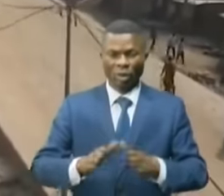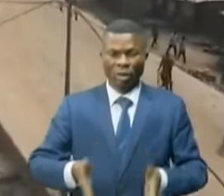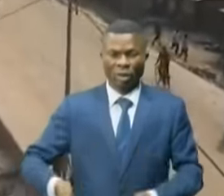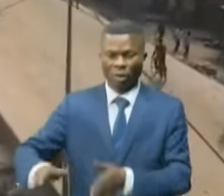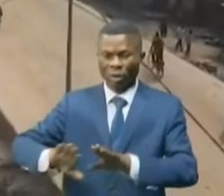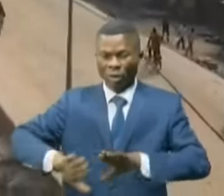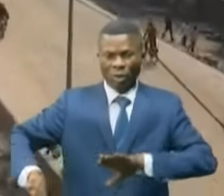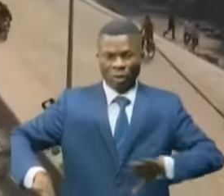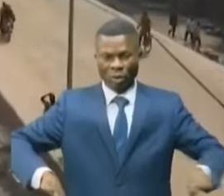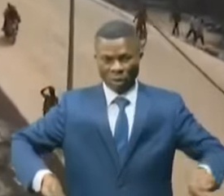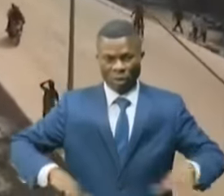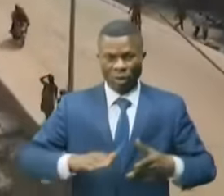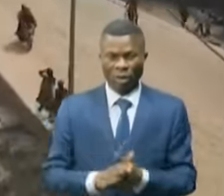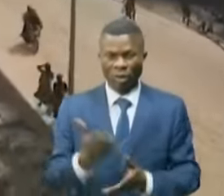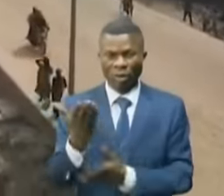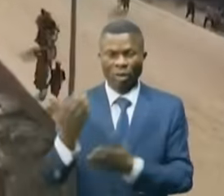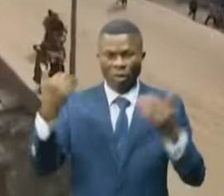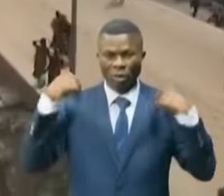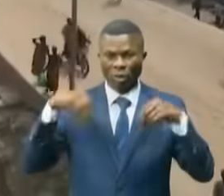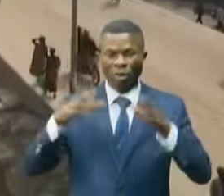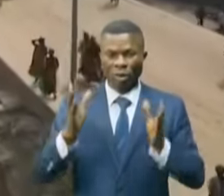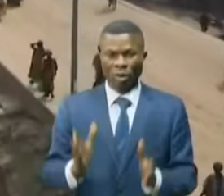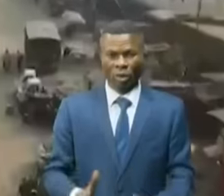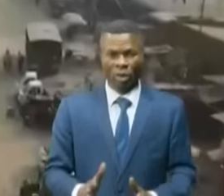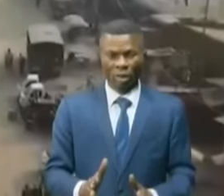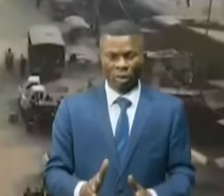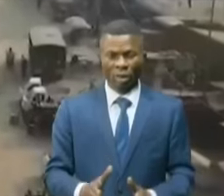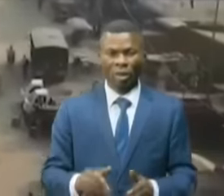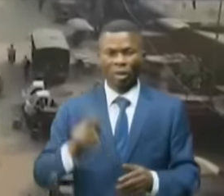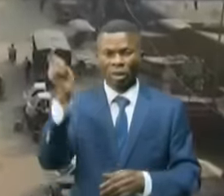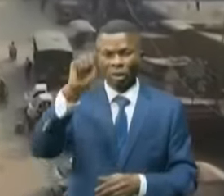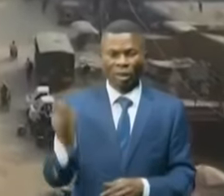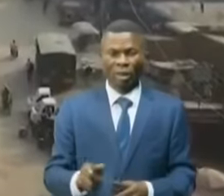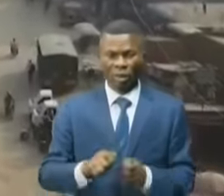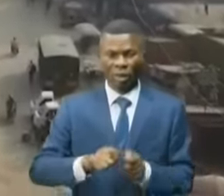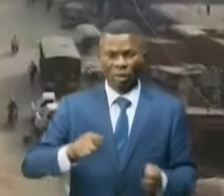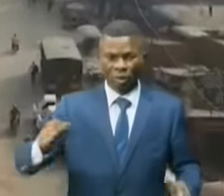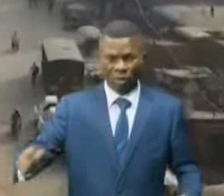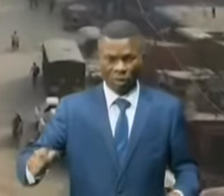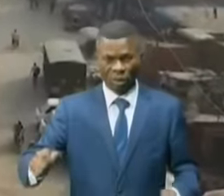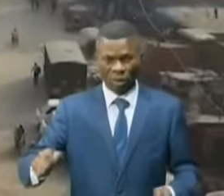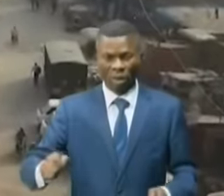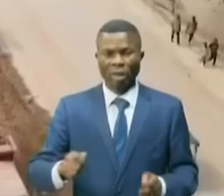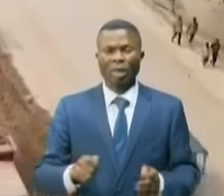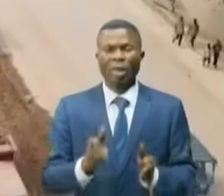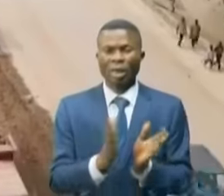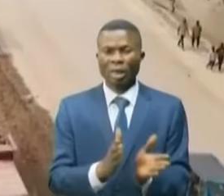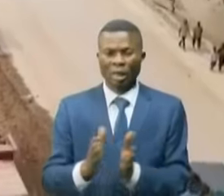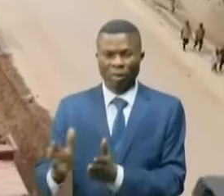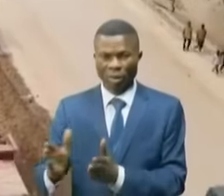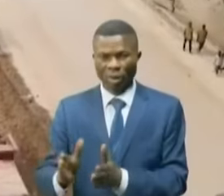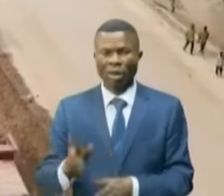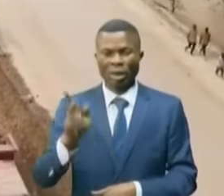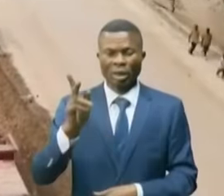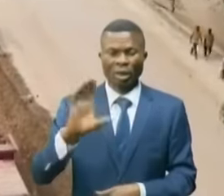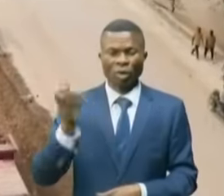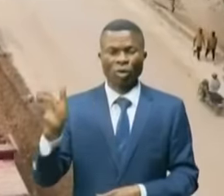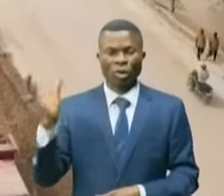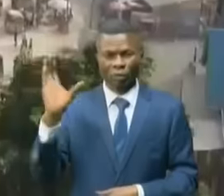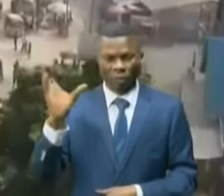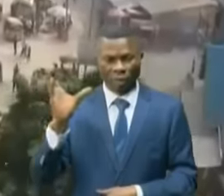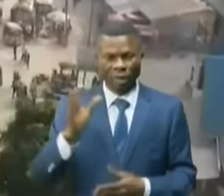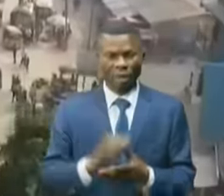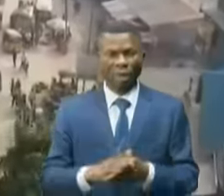au milieu, demande aux autorités congolaises l'espace de 30 mètres à Mulongwe, comme elles l'ont disponibilisé à Kavimvira. Les